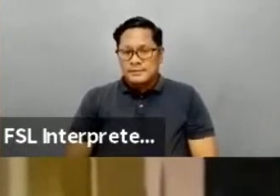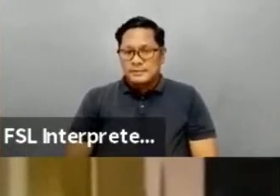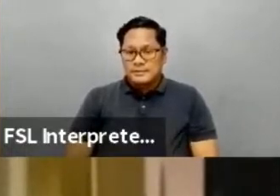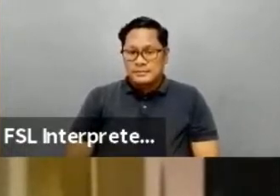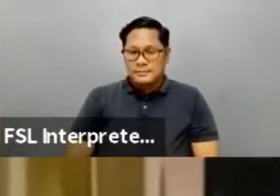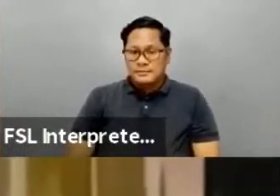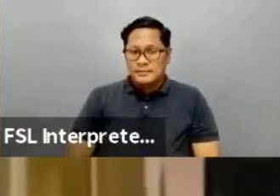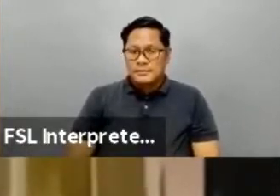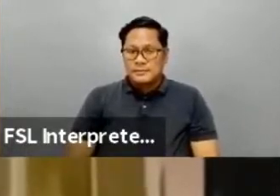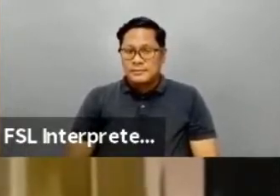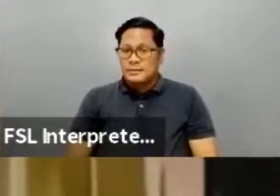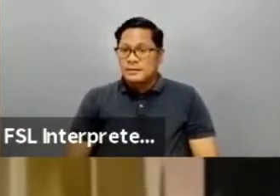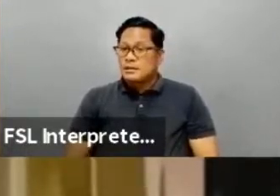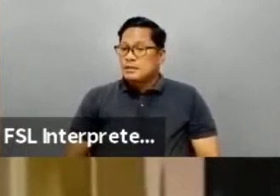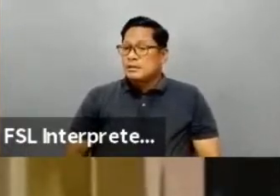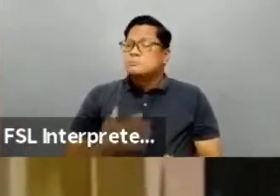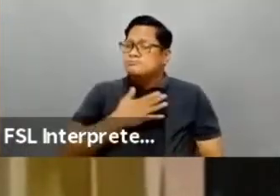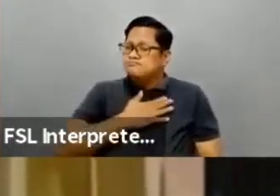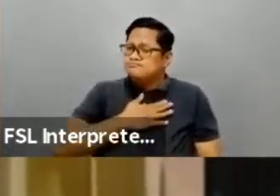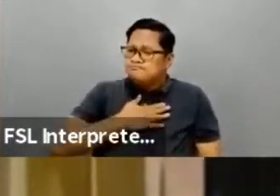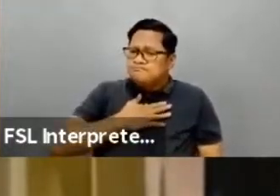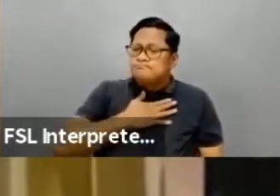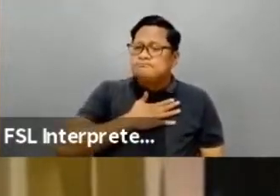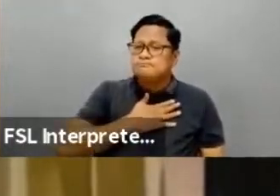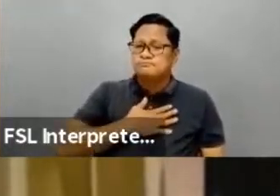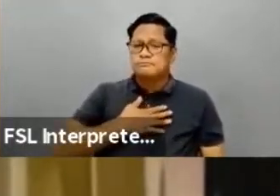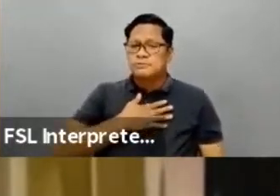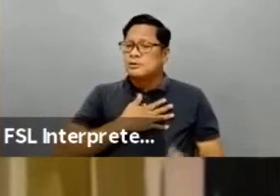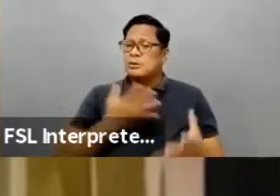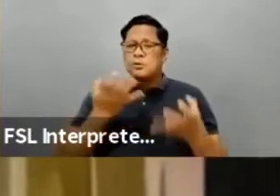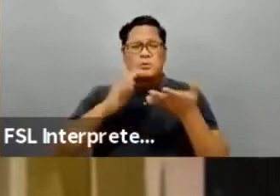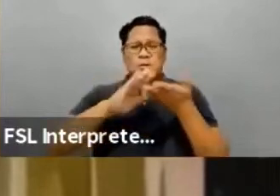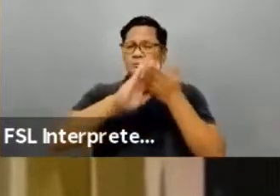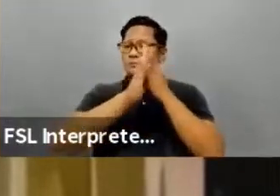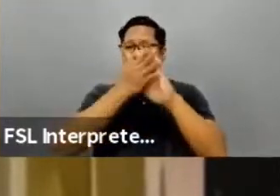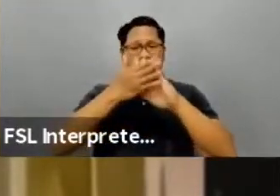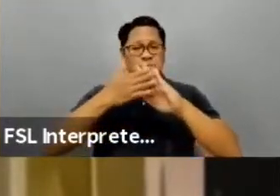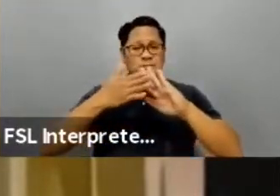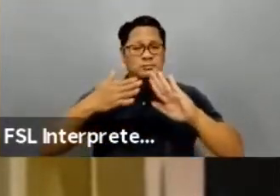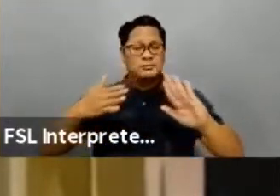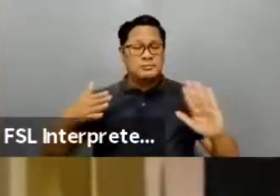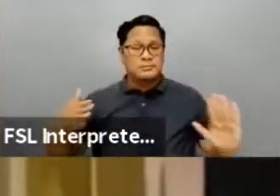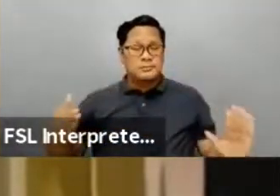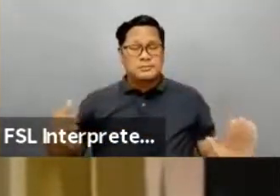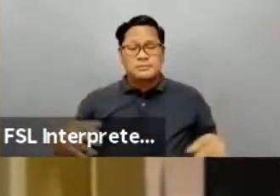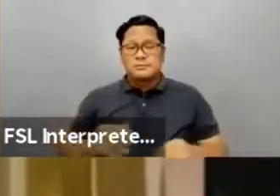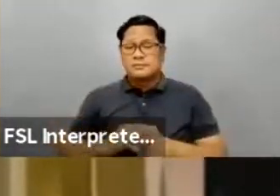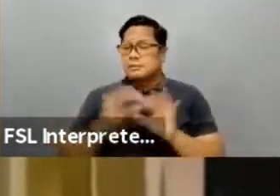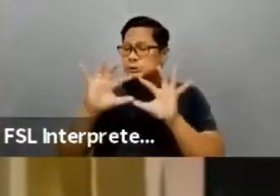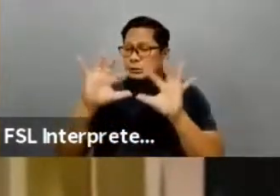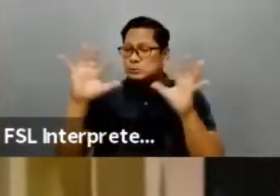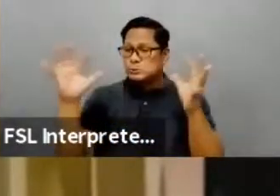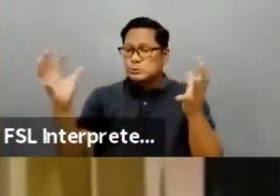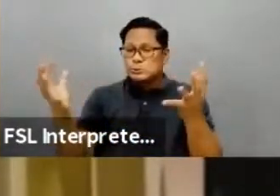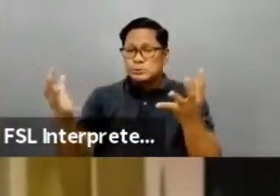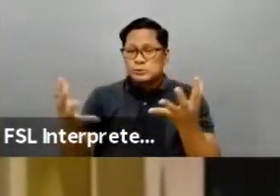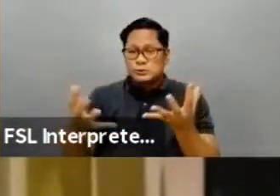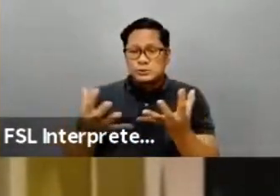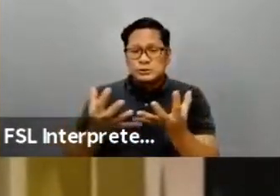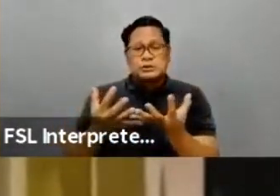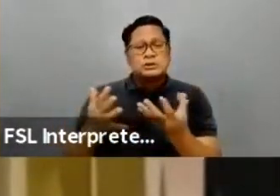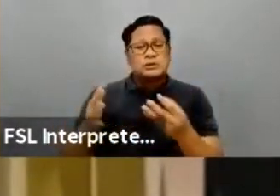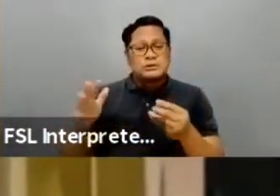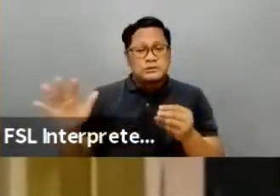Kung ang nais mo'y maging payapa sa mundong puno